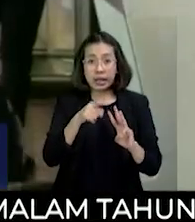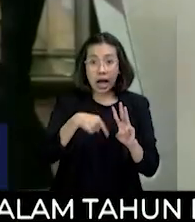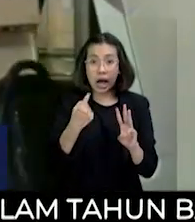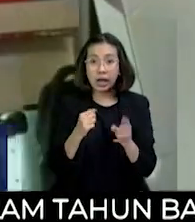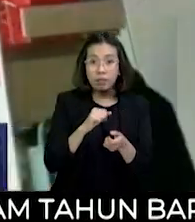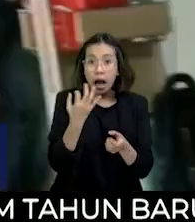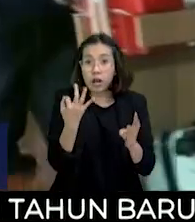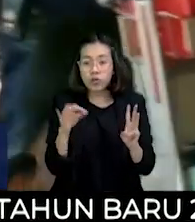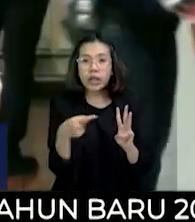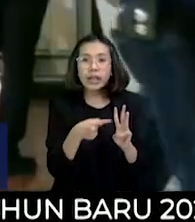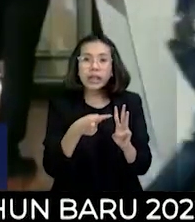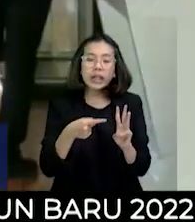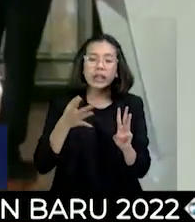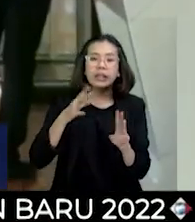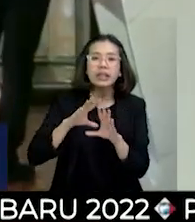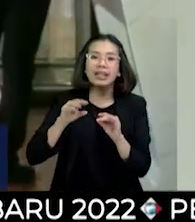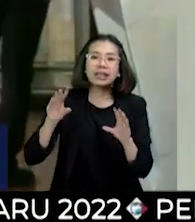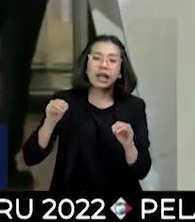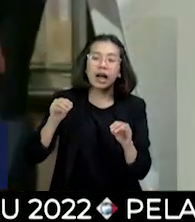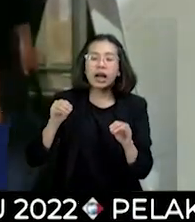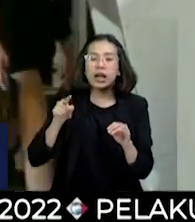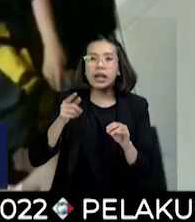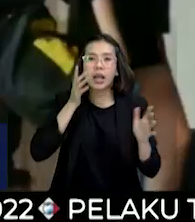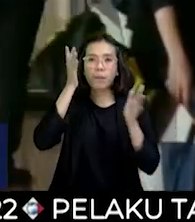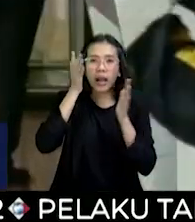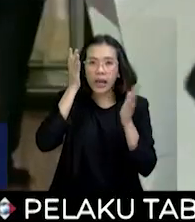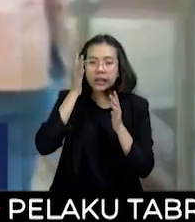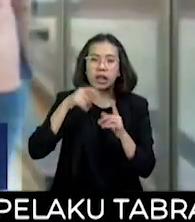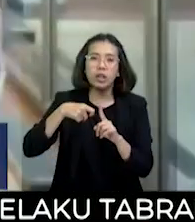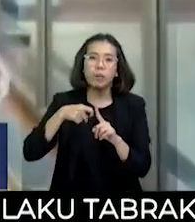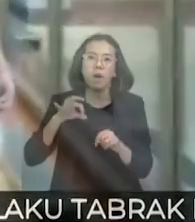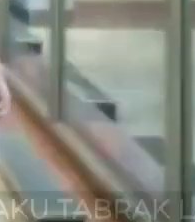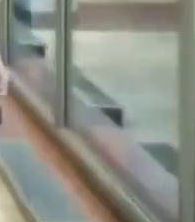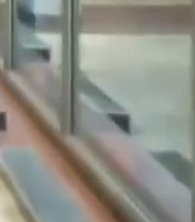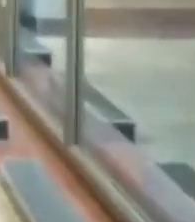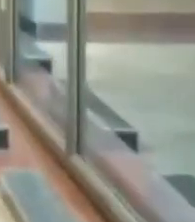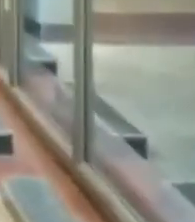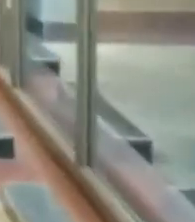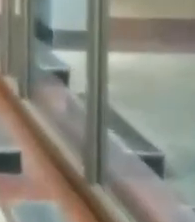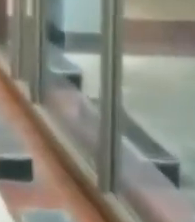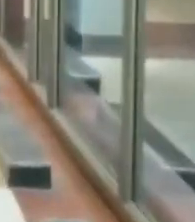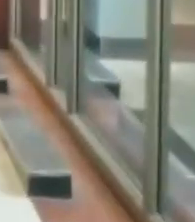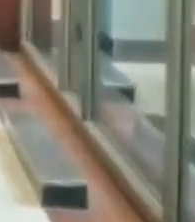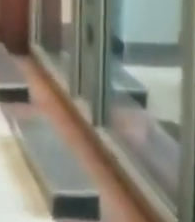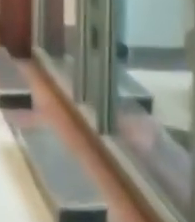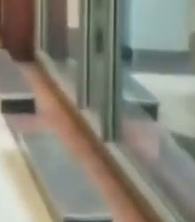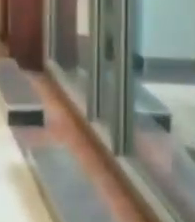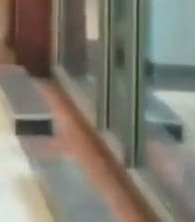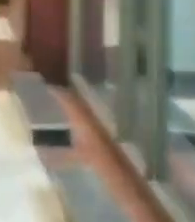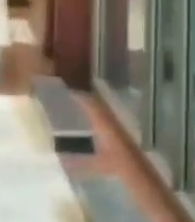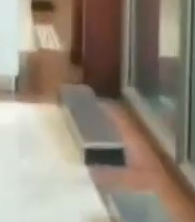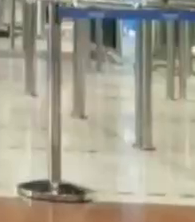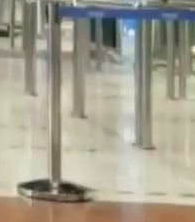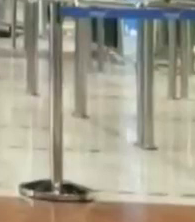migran yang baru kembali dari Kongo dan 1 pekerja migran dari Malaysia. Seluruhnya saat ini tengah menjalani karantina di